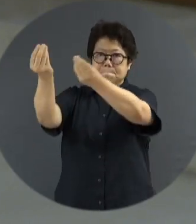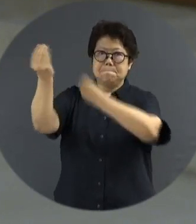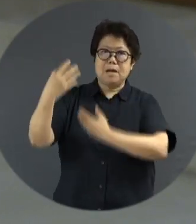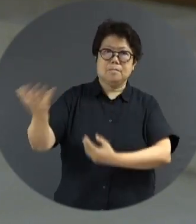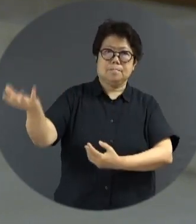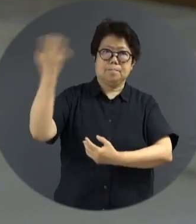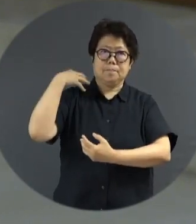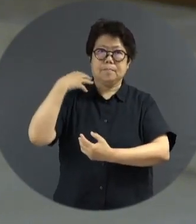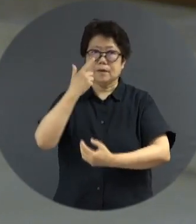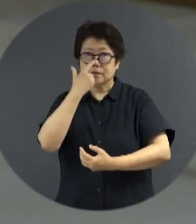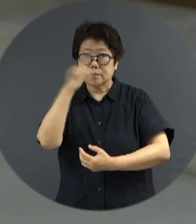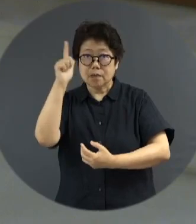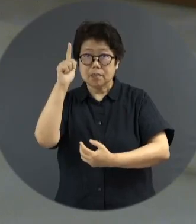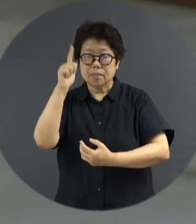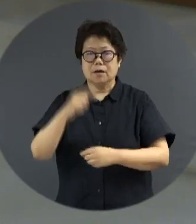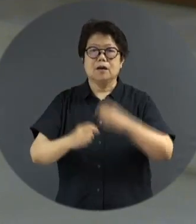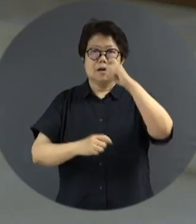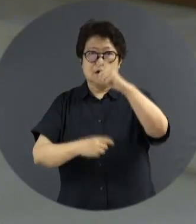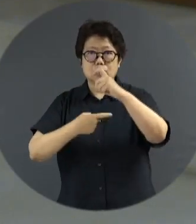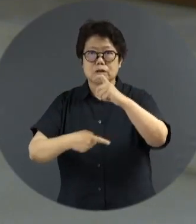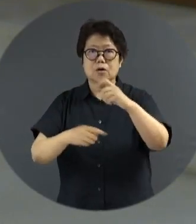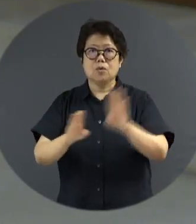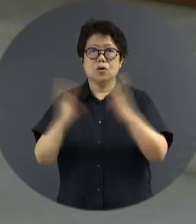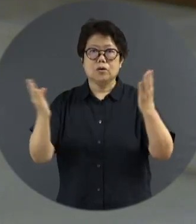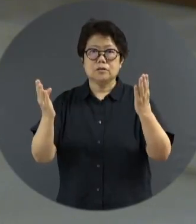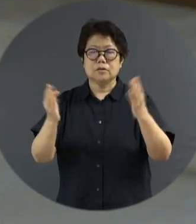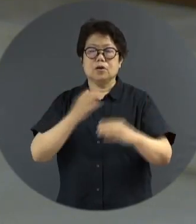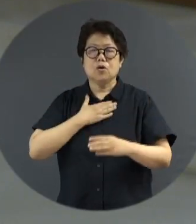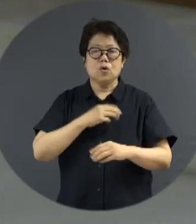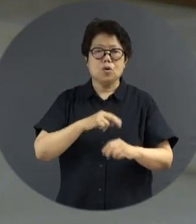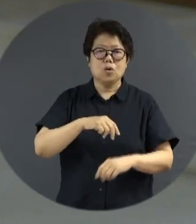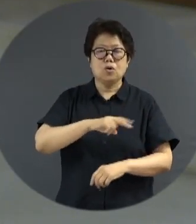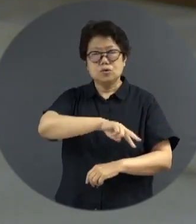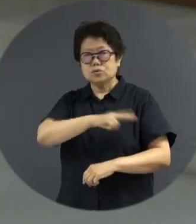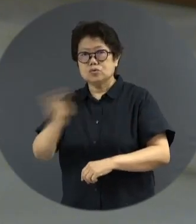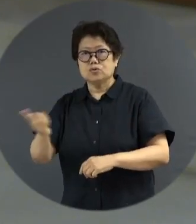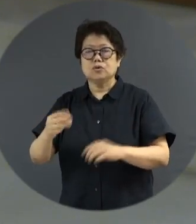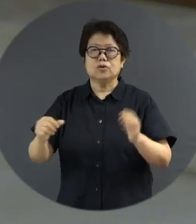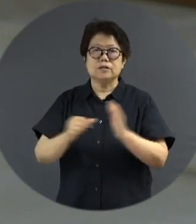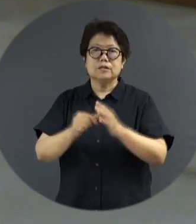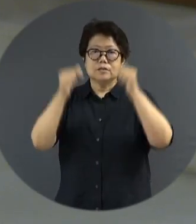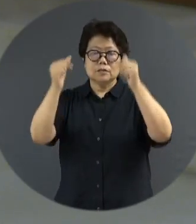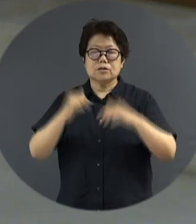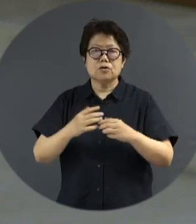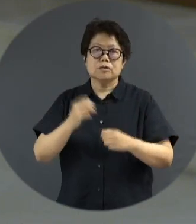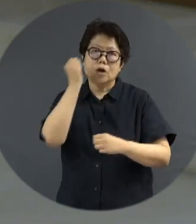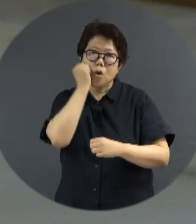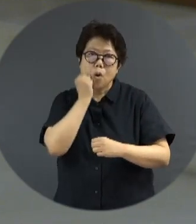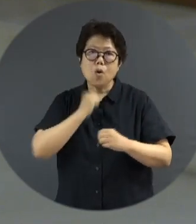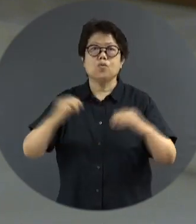务，在这个9月1号开始，我将会调任上水圣约瑟安老院住院神